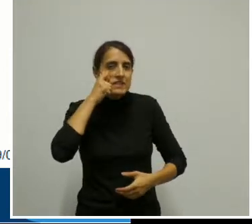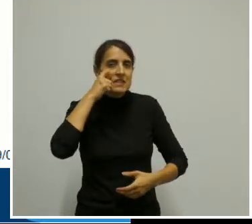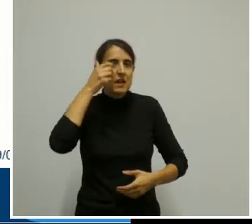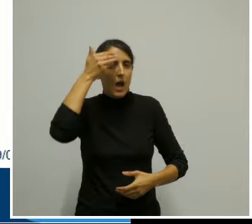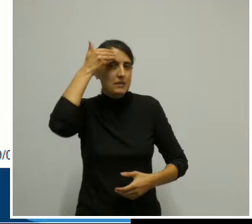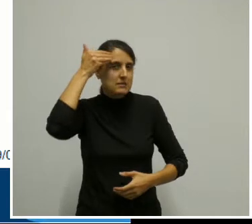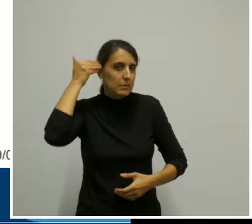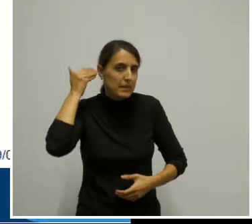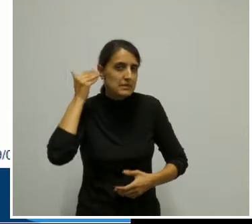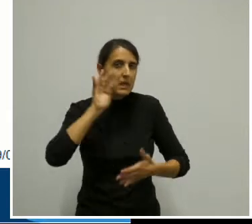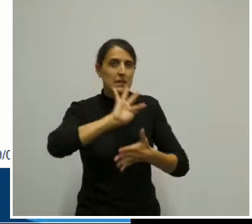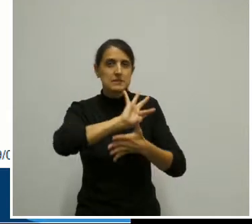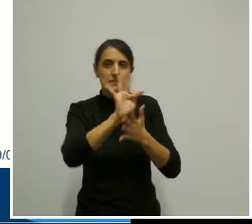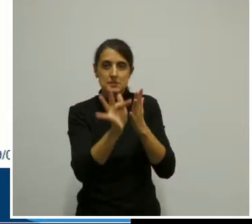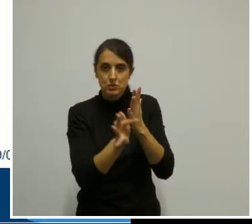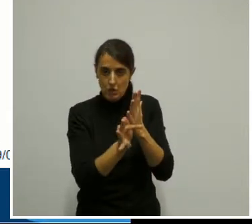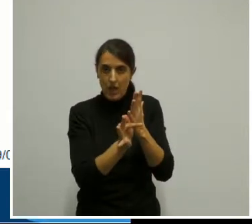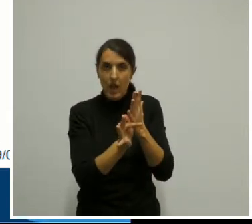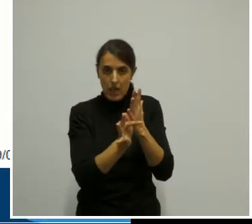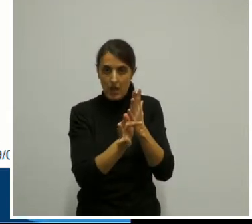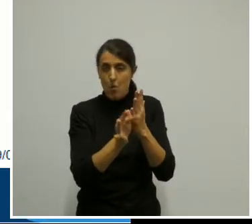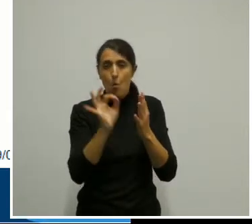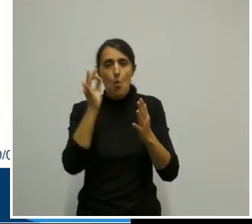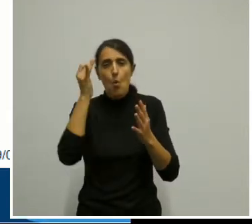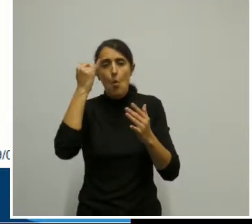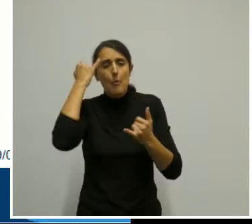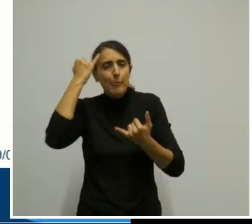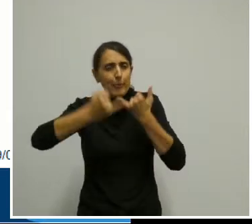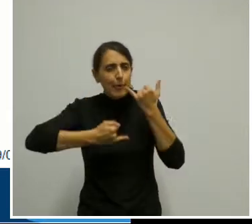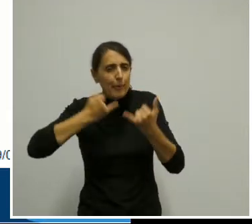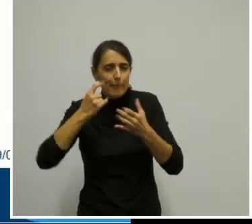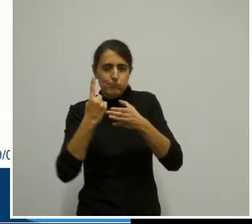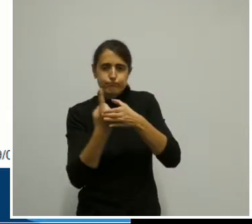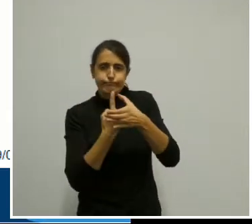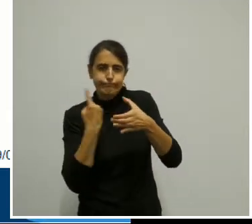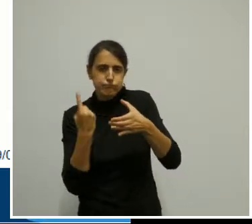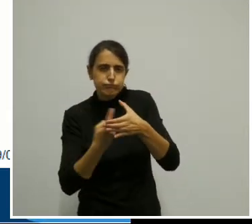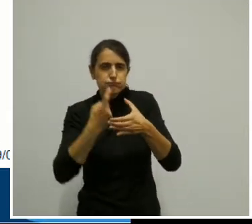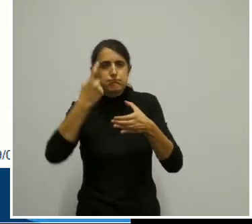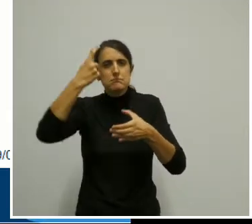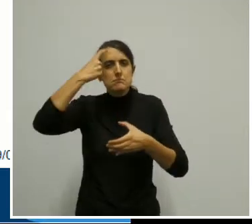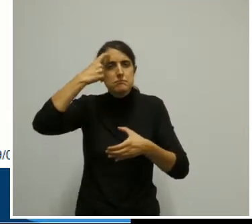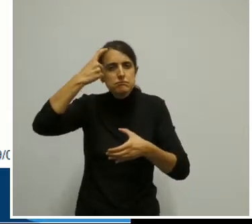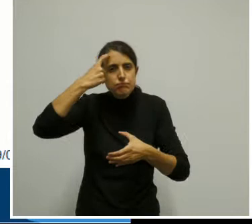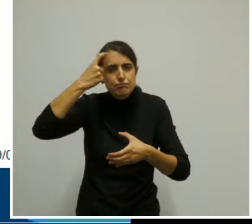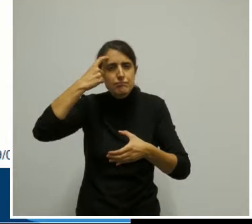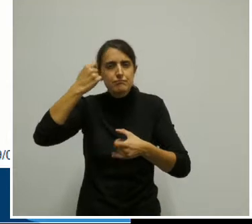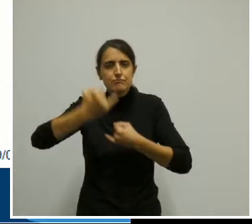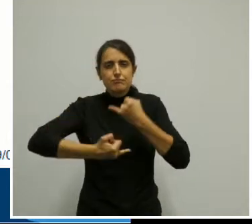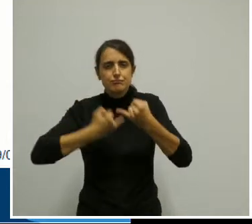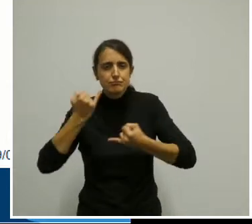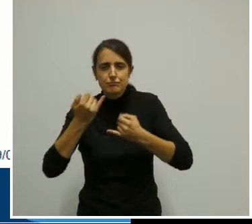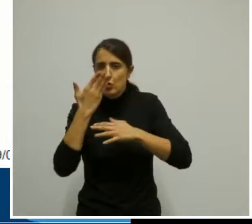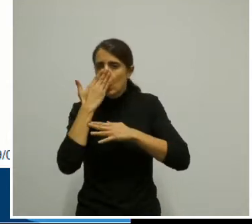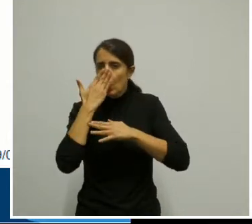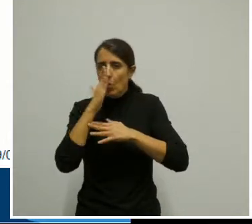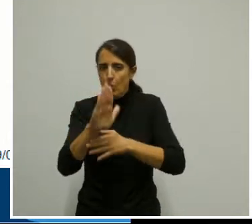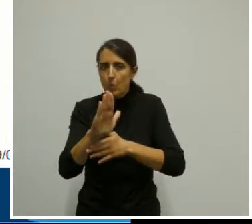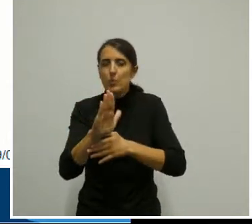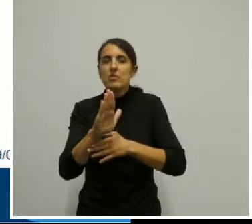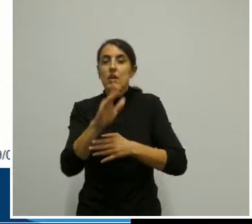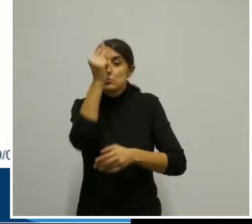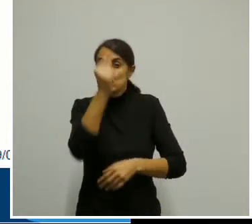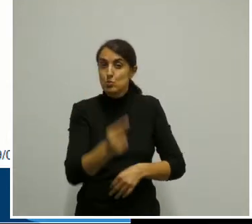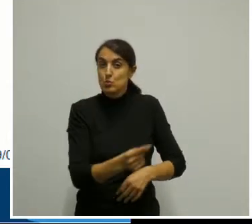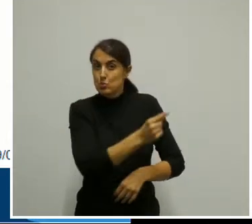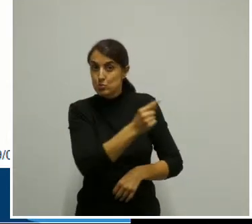o sensorial, trastorns de l'aspecte autista, mentals o trastorns greus de conducta. En